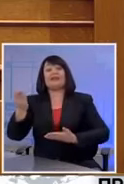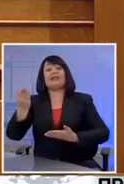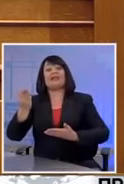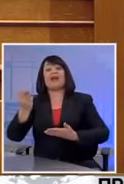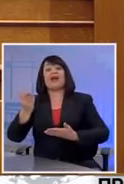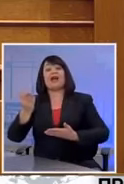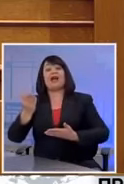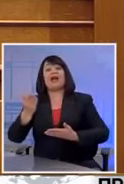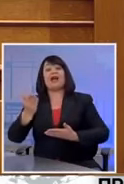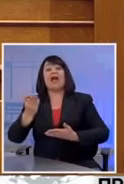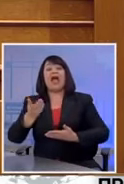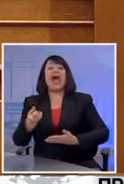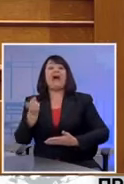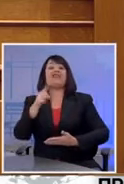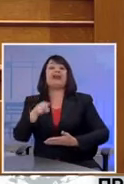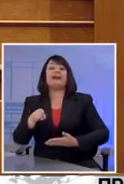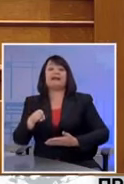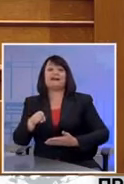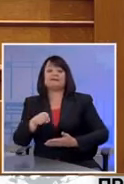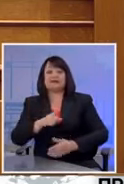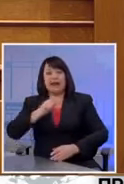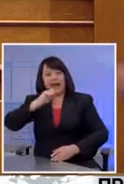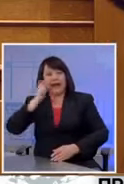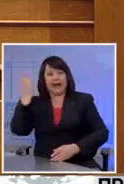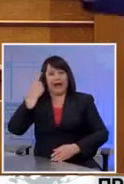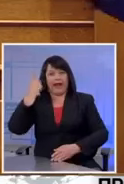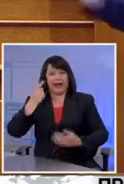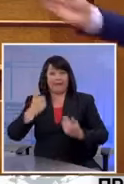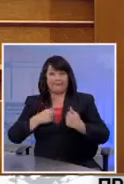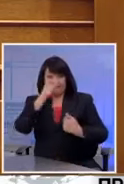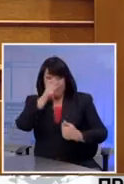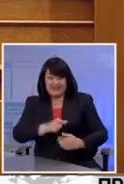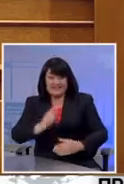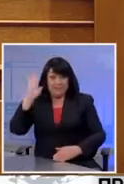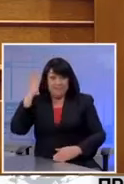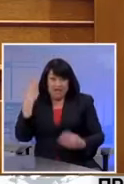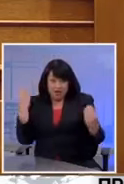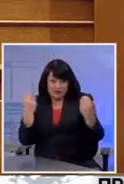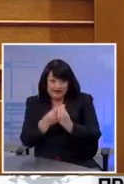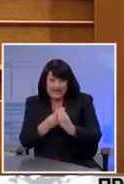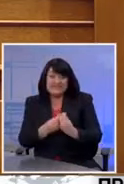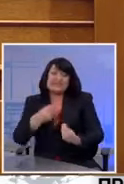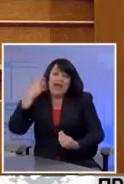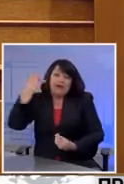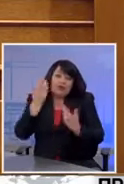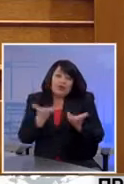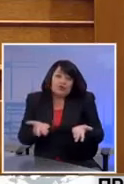να μας κουνάτε το δάχτυλο. Όταν σας λέω ότι είστε πιο παλιός από το παλιό, αυτό ακριβώς εννοώ.